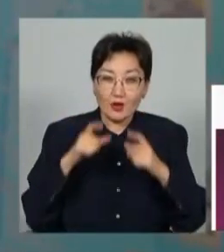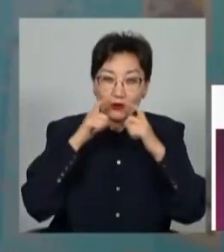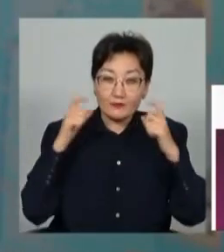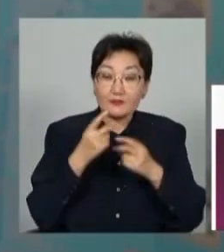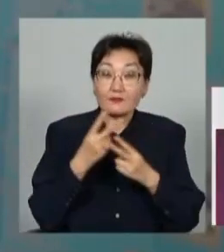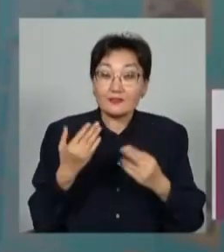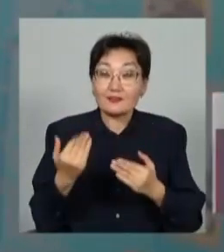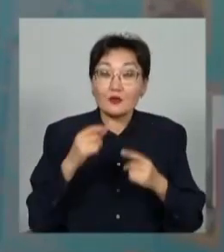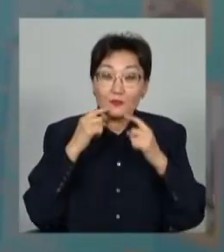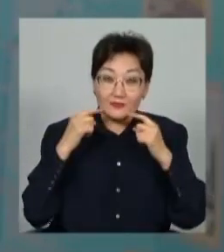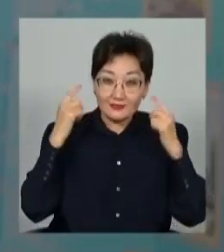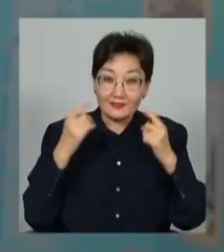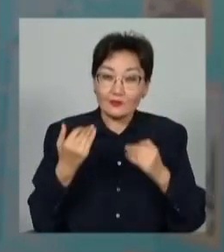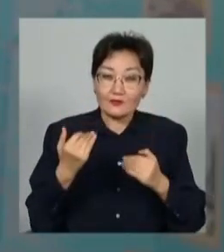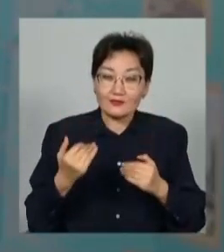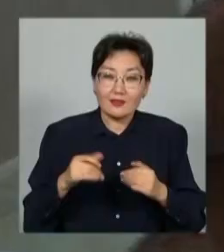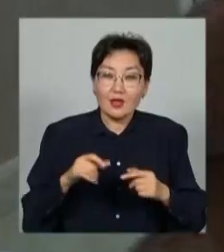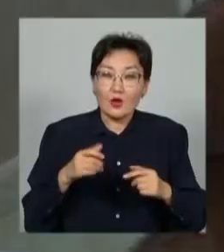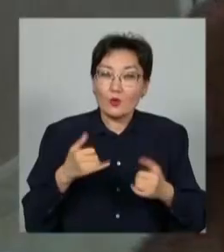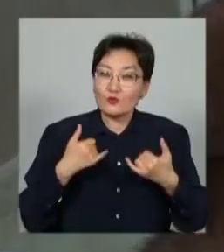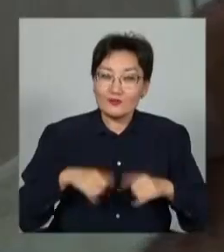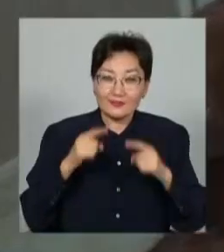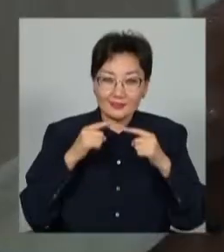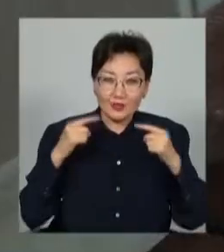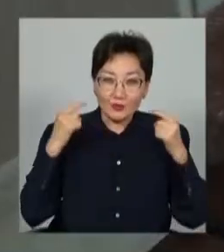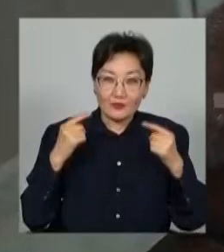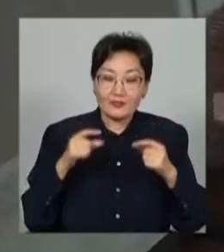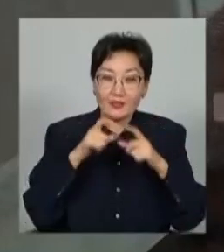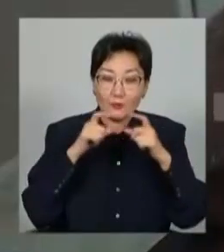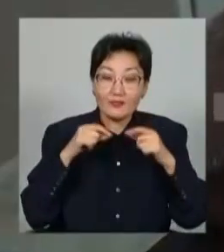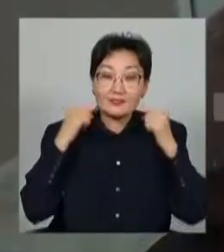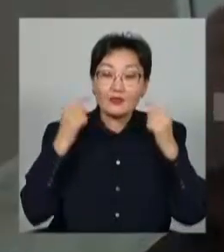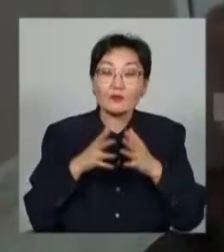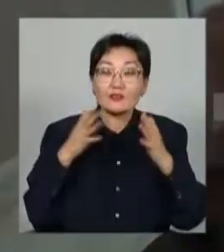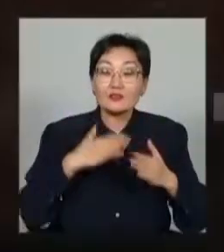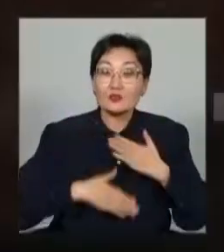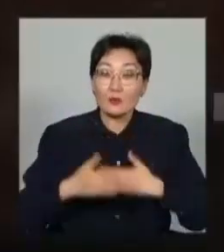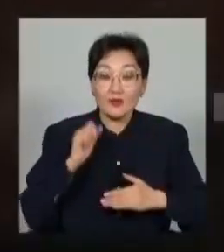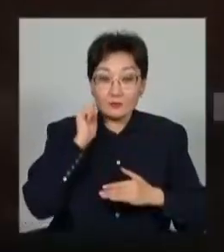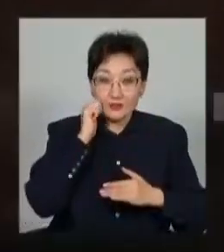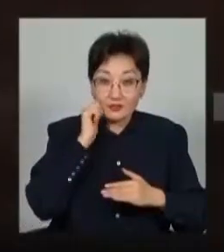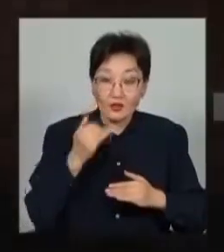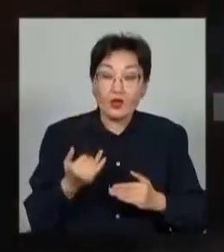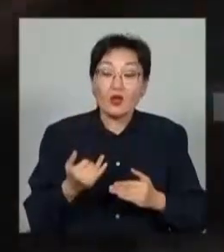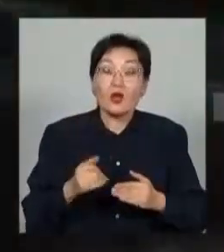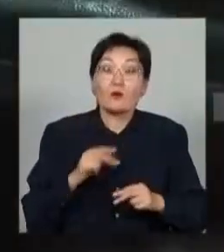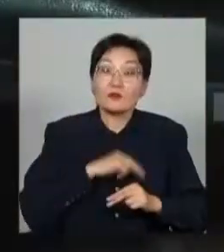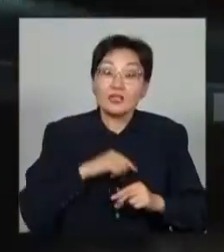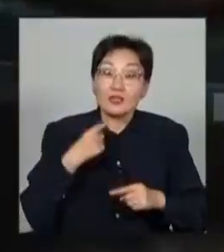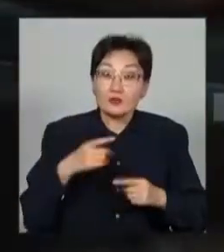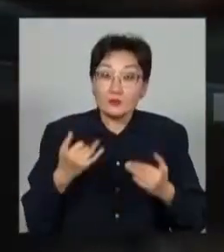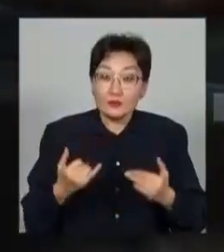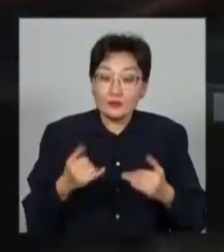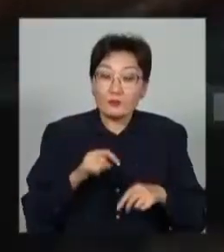вы не видите ее улыбки но не удивительного улыбка за скрывающийся под маской улыбкой большая радость domyos каратаева хоть и с трудом она говорит что